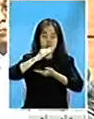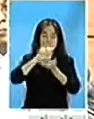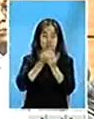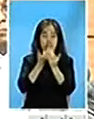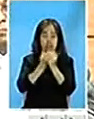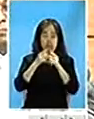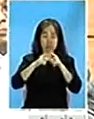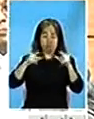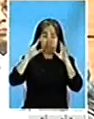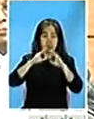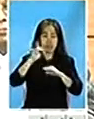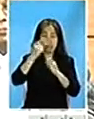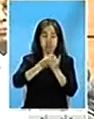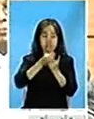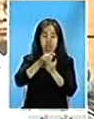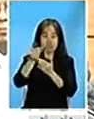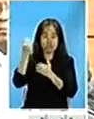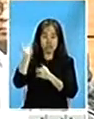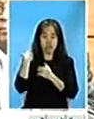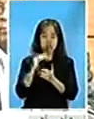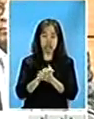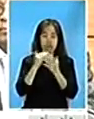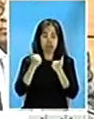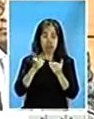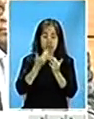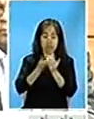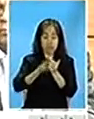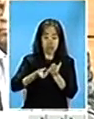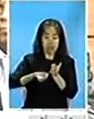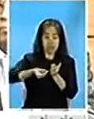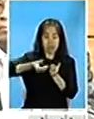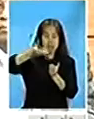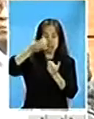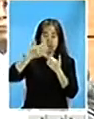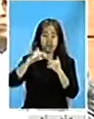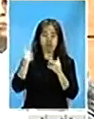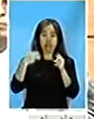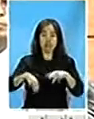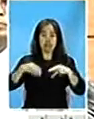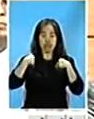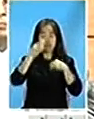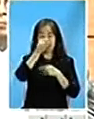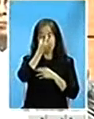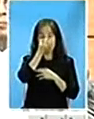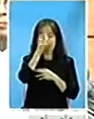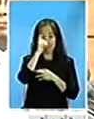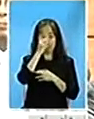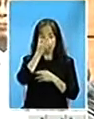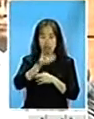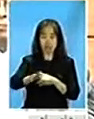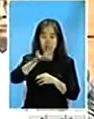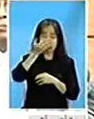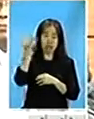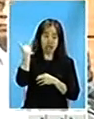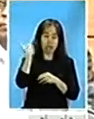จให้มีอัตราขยายตัวที่สูงขึ้นเมื่อปริมาณเงินมากขึ้นแน่นอนที่สุดสิ่งที่เกิดขึ้นก็คืออัตราดอกเบี้ยในช่วงที่ผ่านมามีการบริหาร